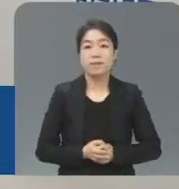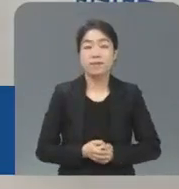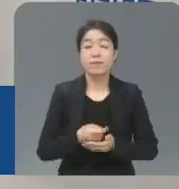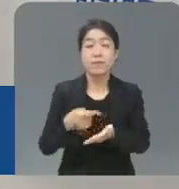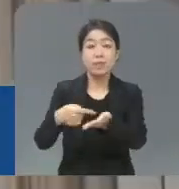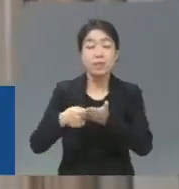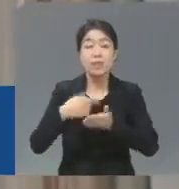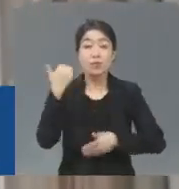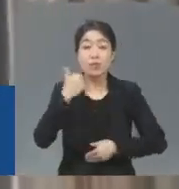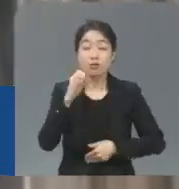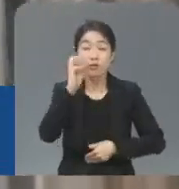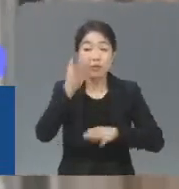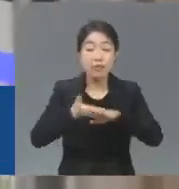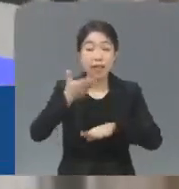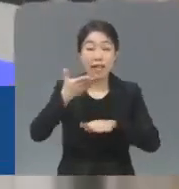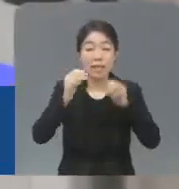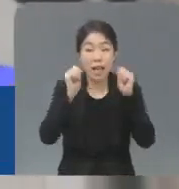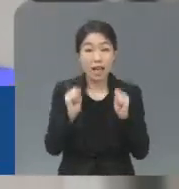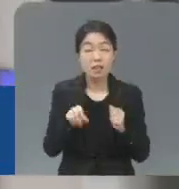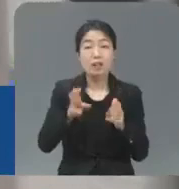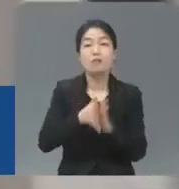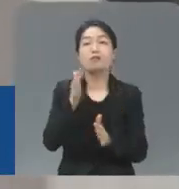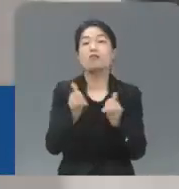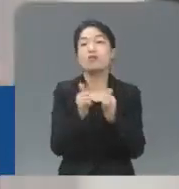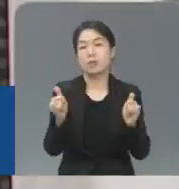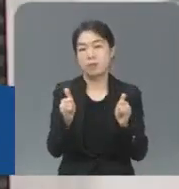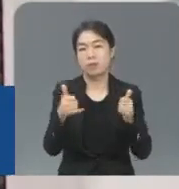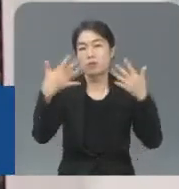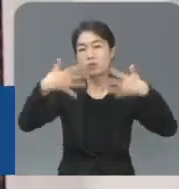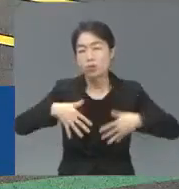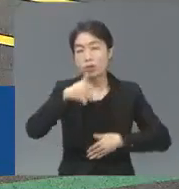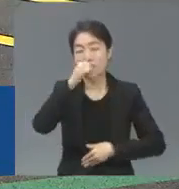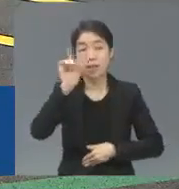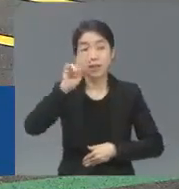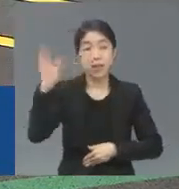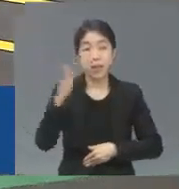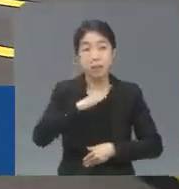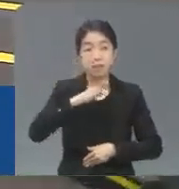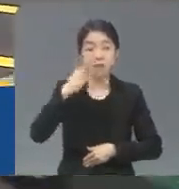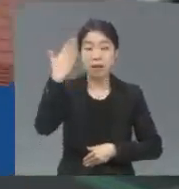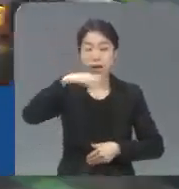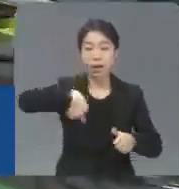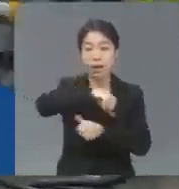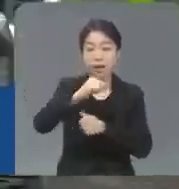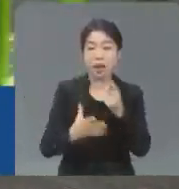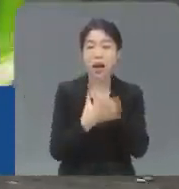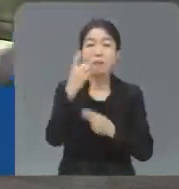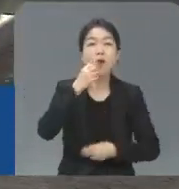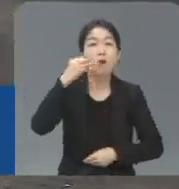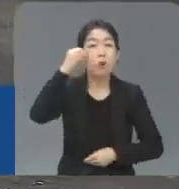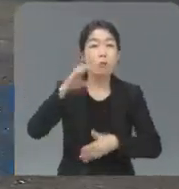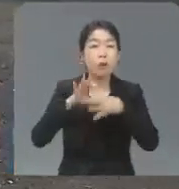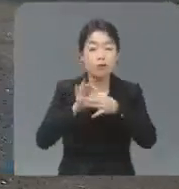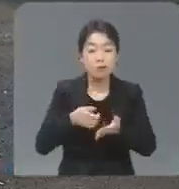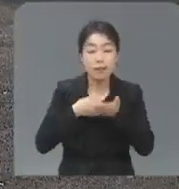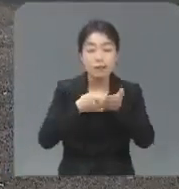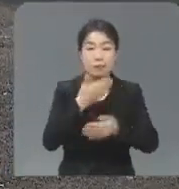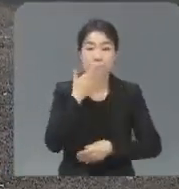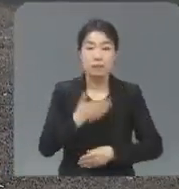신청 자격은 석 달 이상 거주한 광주 시민으로 내일부터 환경부 저공해차 통합 홈페이지를 통해 접수하면